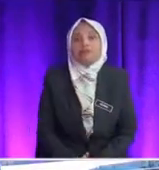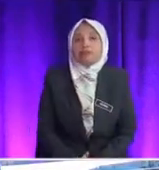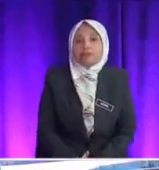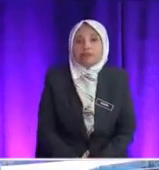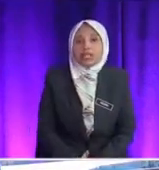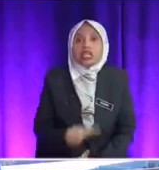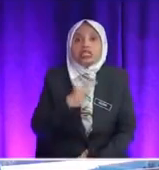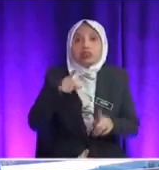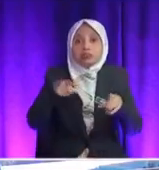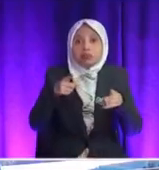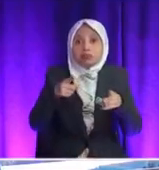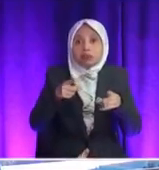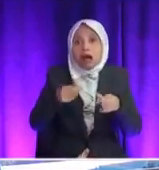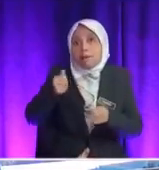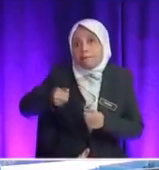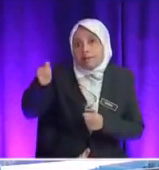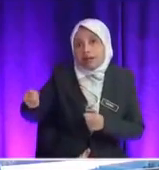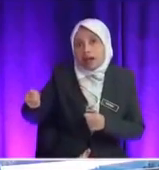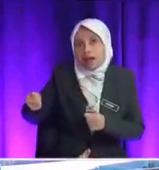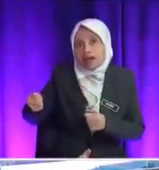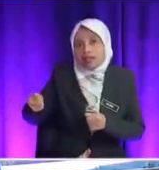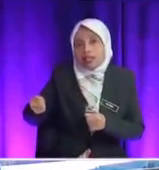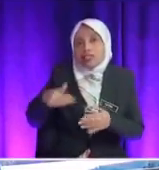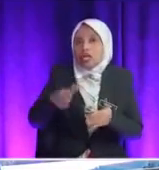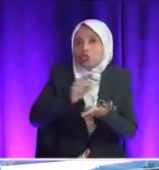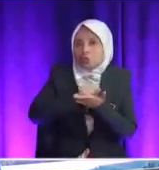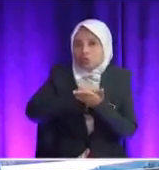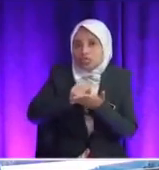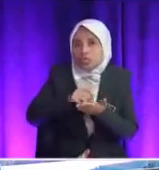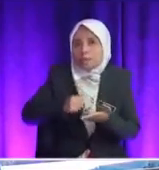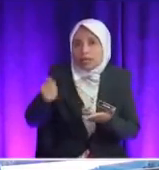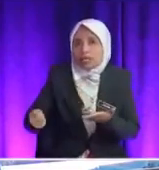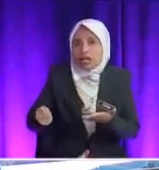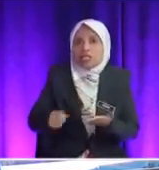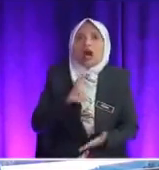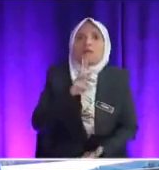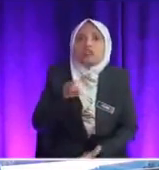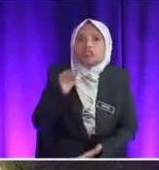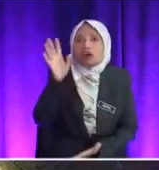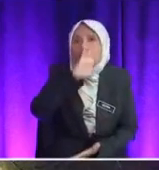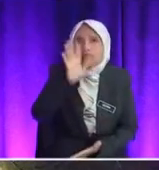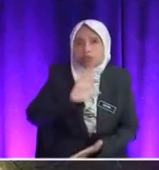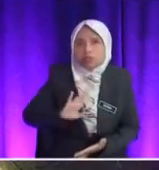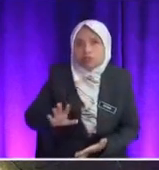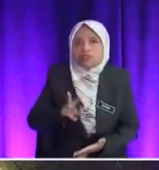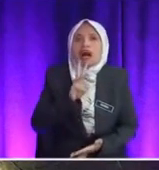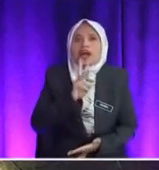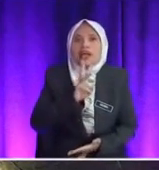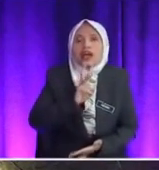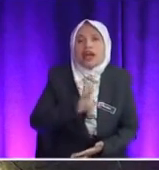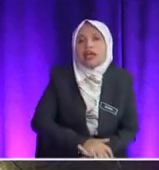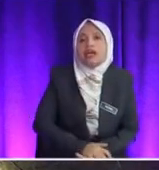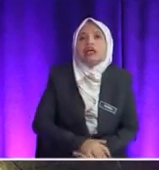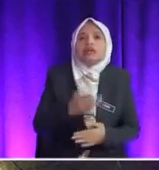terbagi kode merata beli kita cuci kritik itu enggak mau semasa nipis singa ah keringkan juga ada